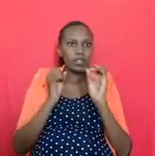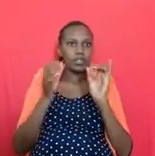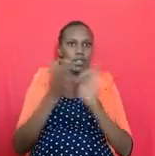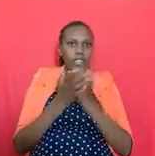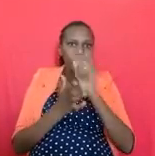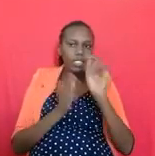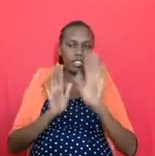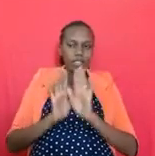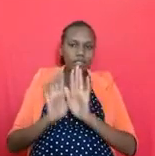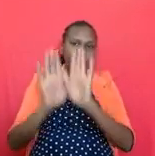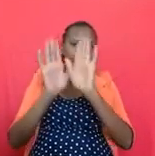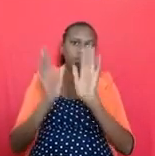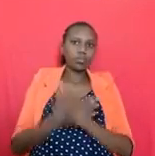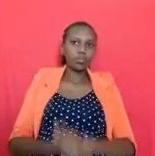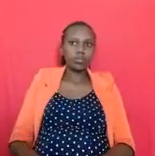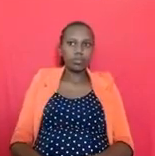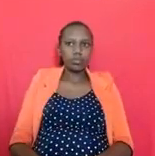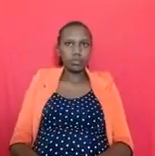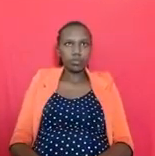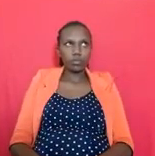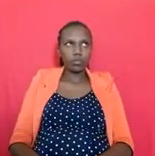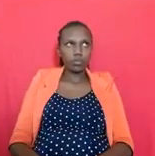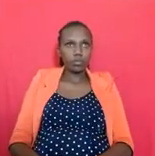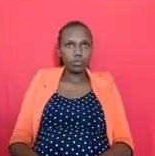kadeke uka shokioro ugu.